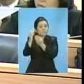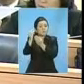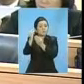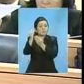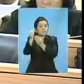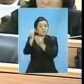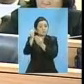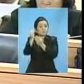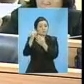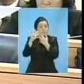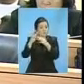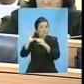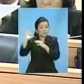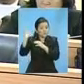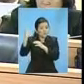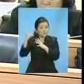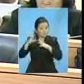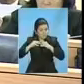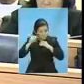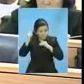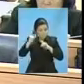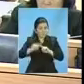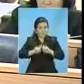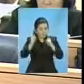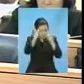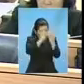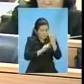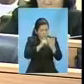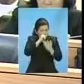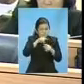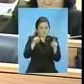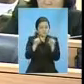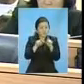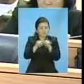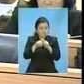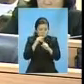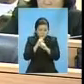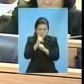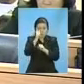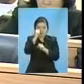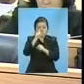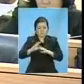การเมืองที่คนกราบไหว้ได้ไม่ได้